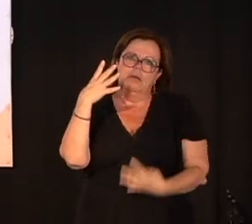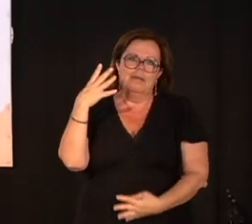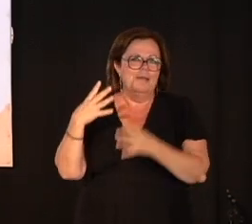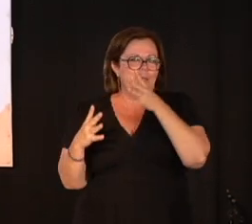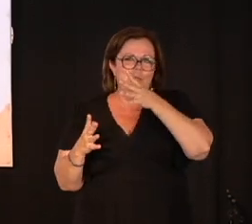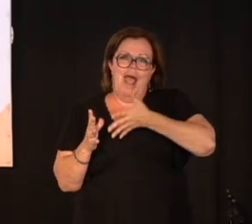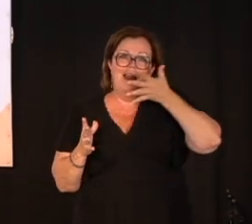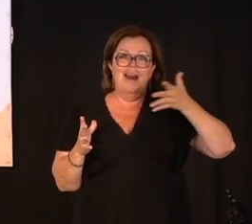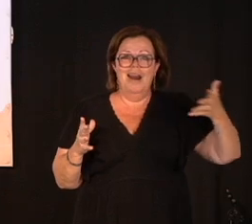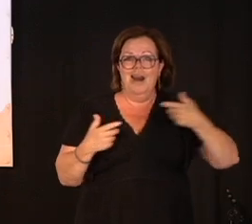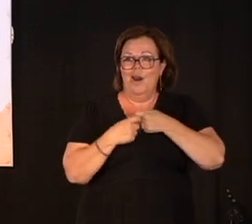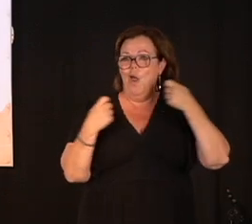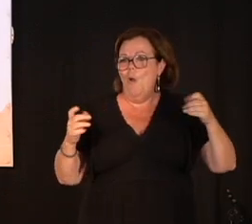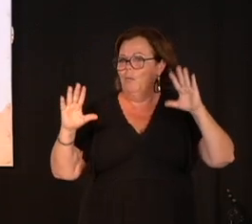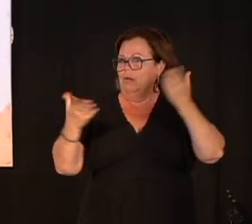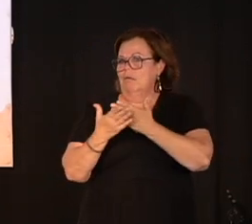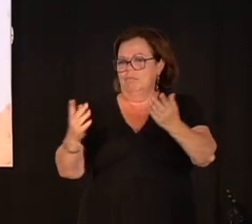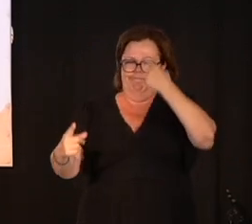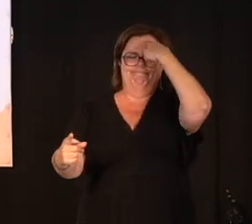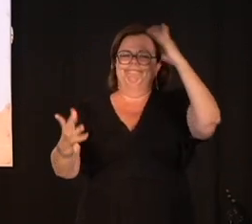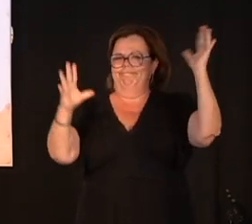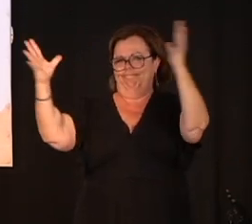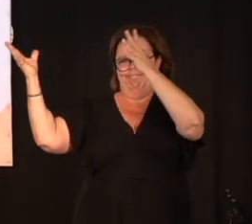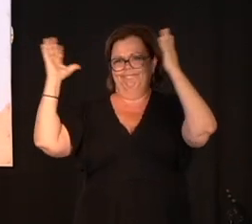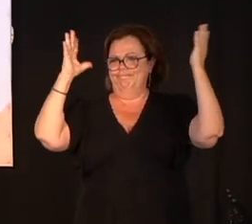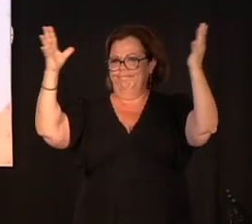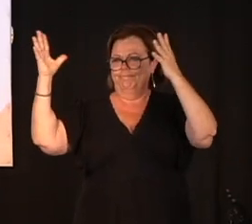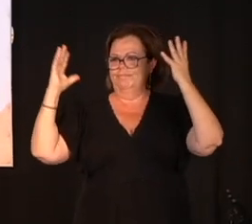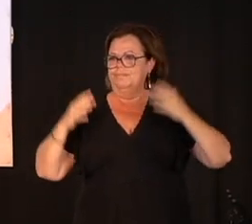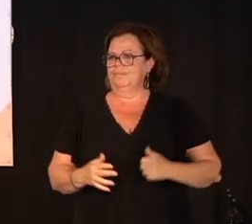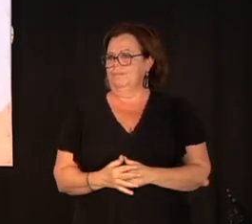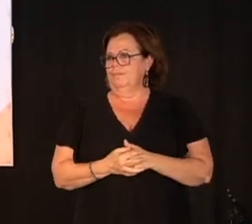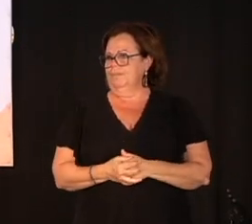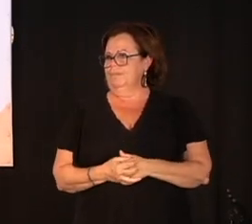long, mais je vous demande en tout cas de les applaudir pour le travail.